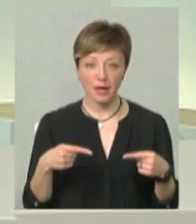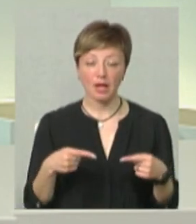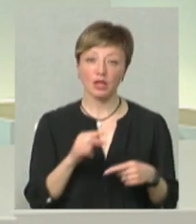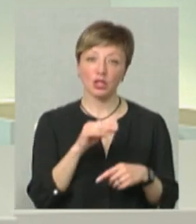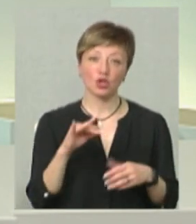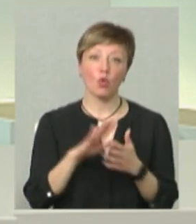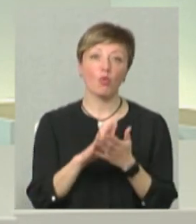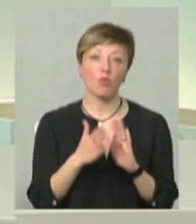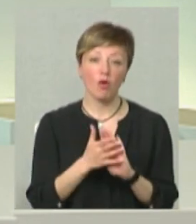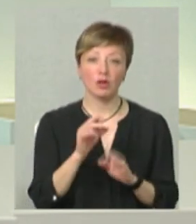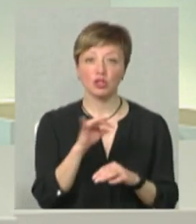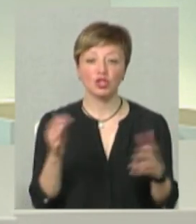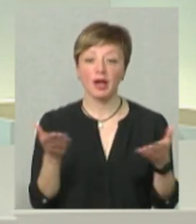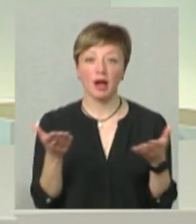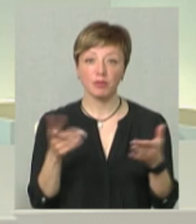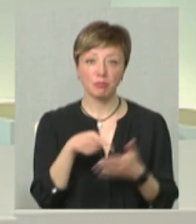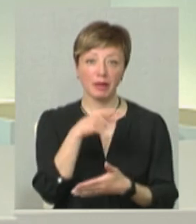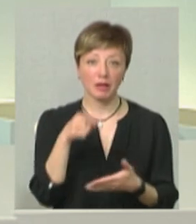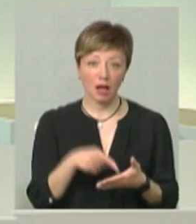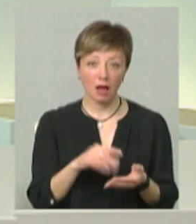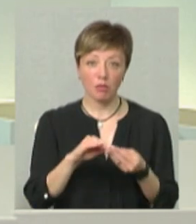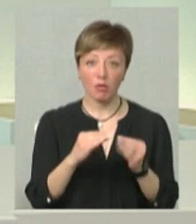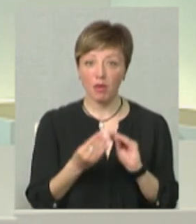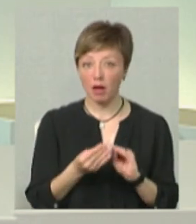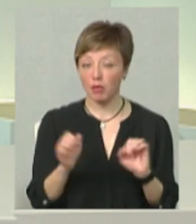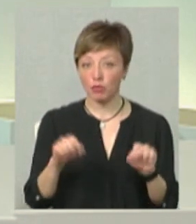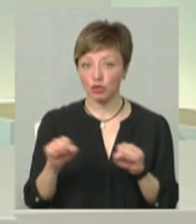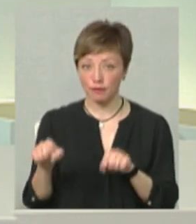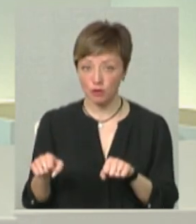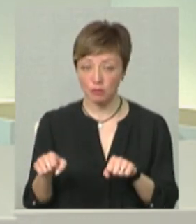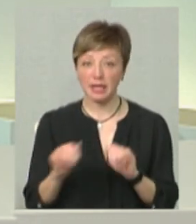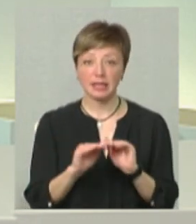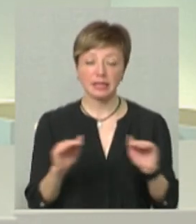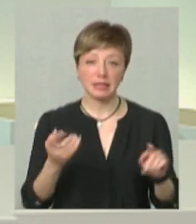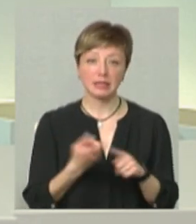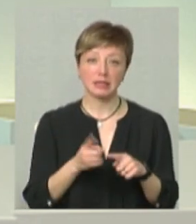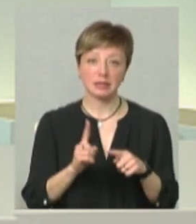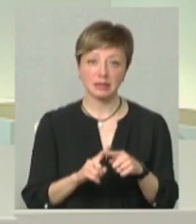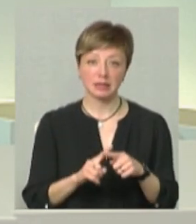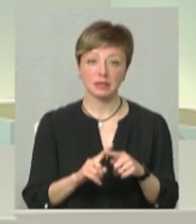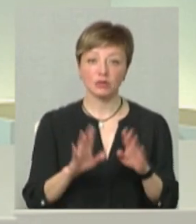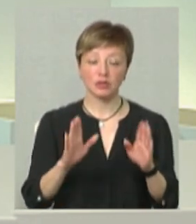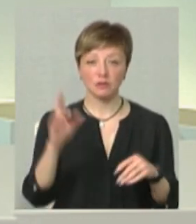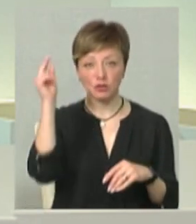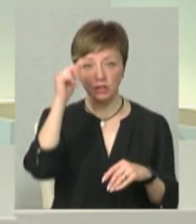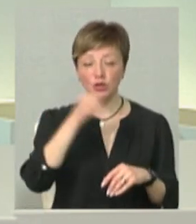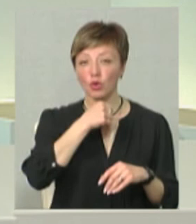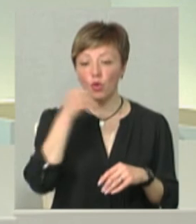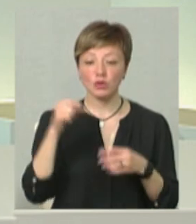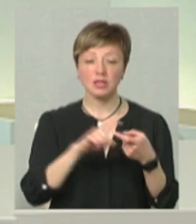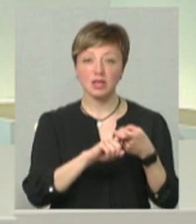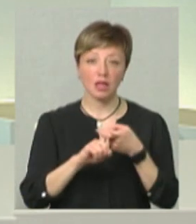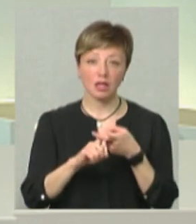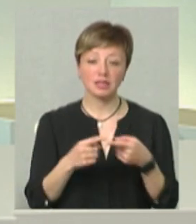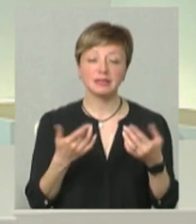чи умовами, чи якимись питаннями, чи проблемами, чи можливостями. Діти це тільки вчаться. І від дорослого